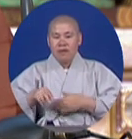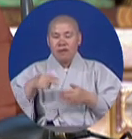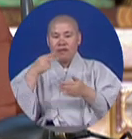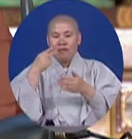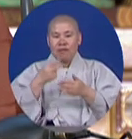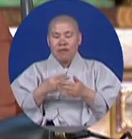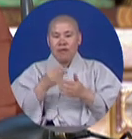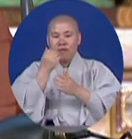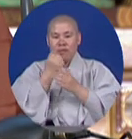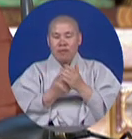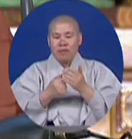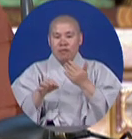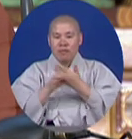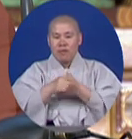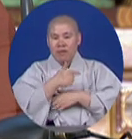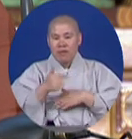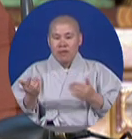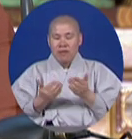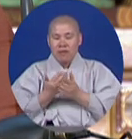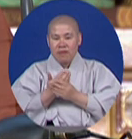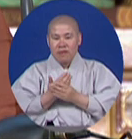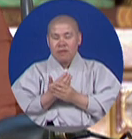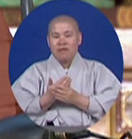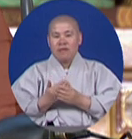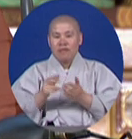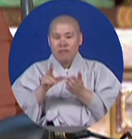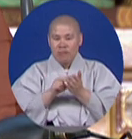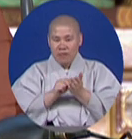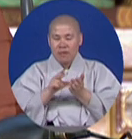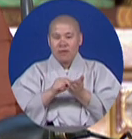납니다. 다 거기 걸려 있어요.